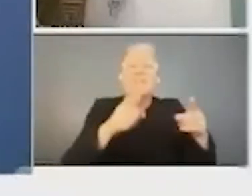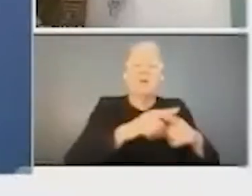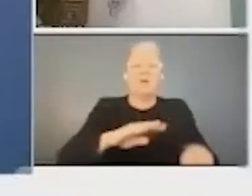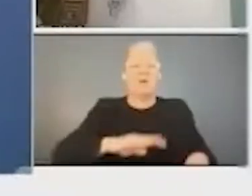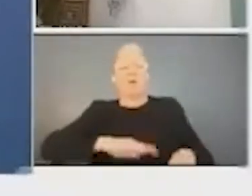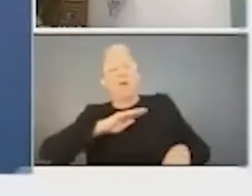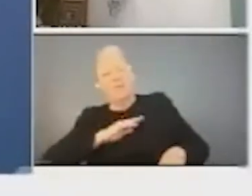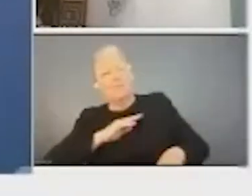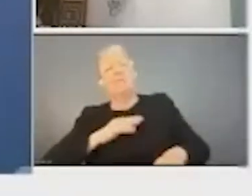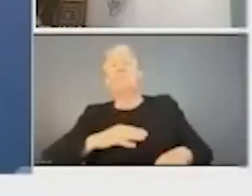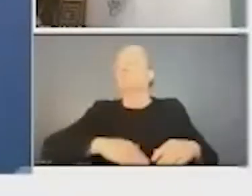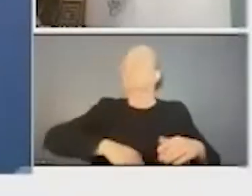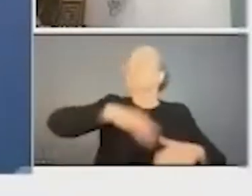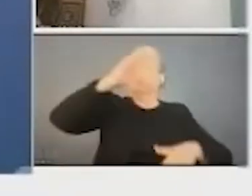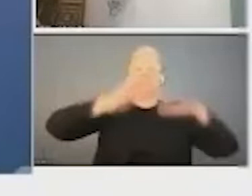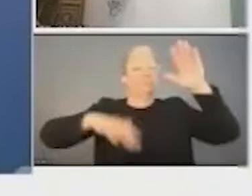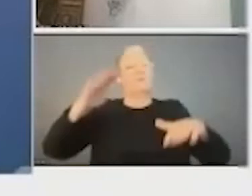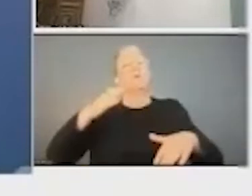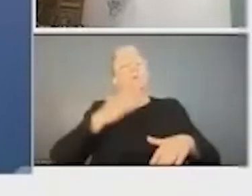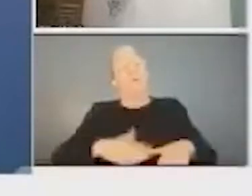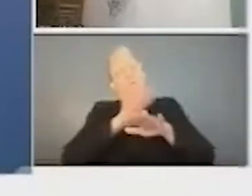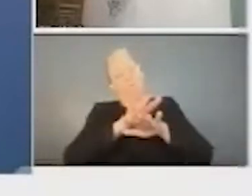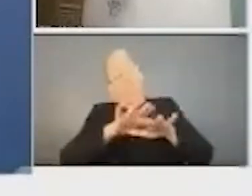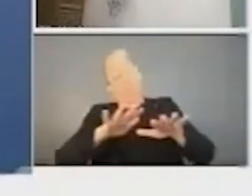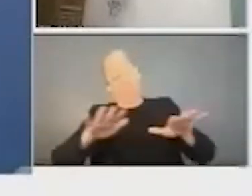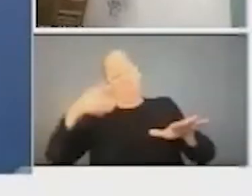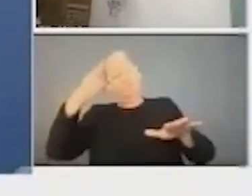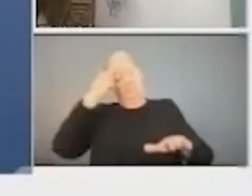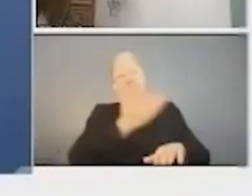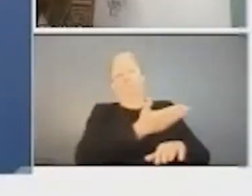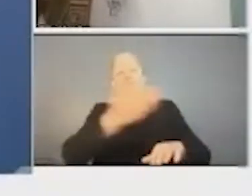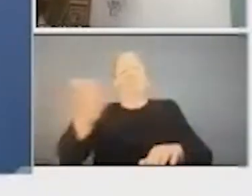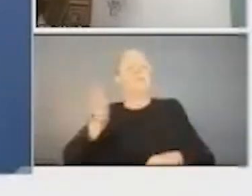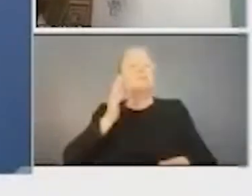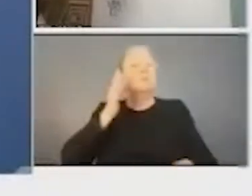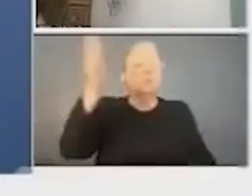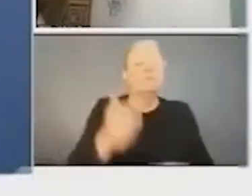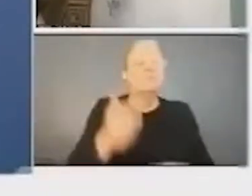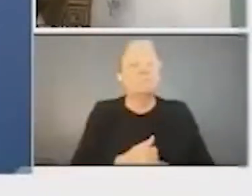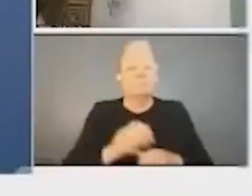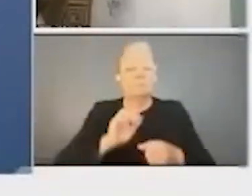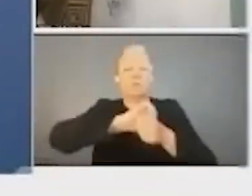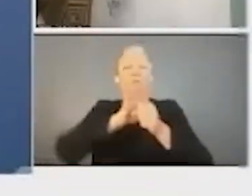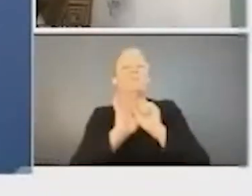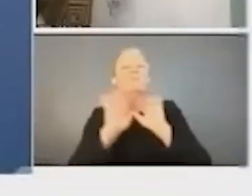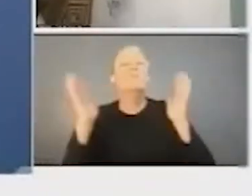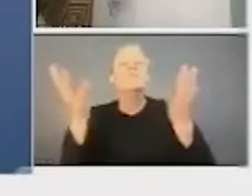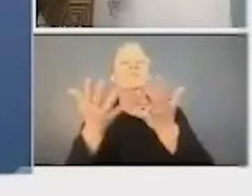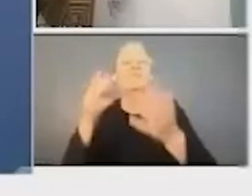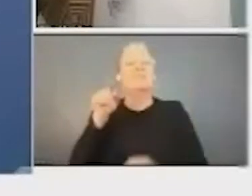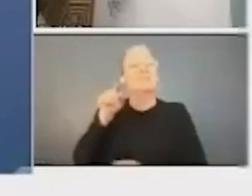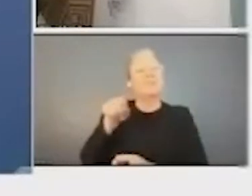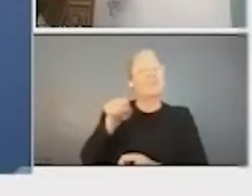التنوع الثقافي سواء من الثقافات المختلفة التي تؤثر في المستقبل. لقد